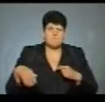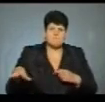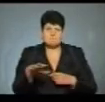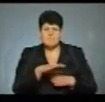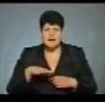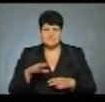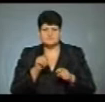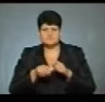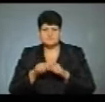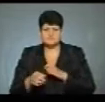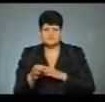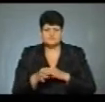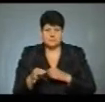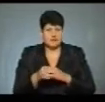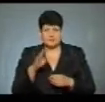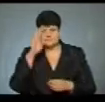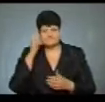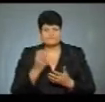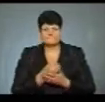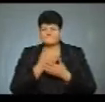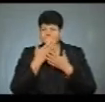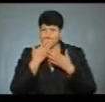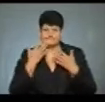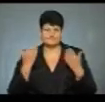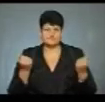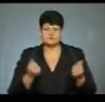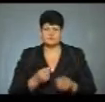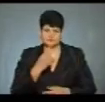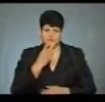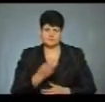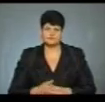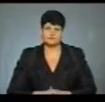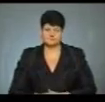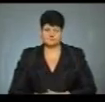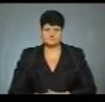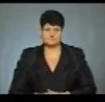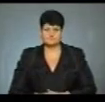поблизу Козови. Втім, хлопця не знайшли. Як це було, бачила Богдана Сарабун.